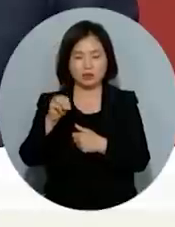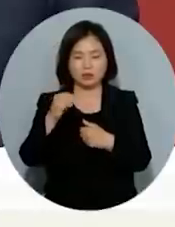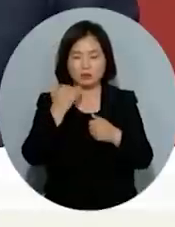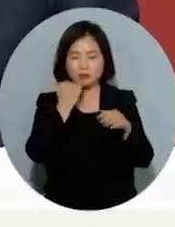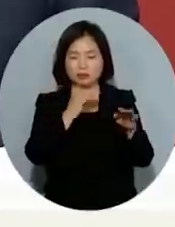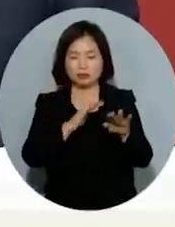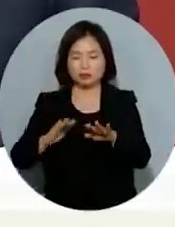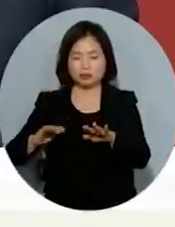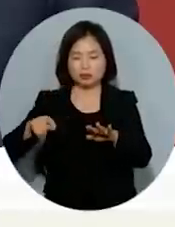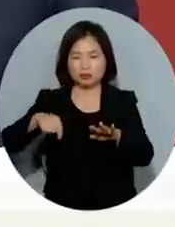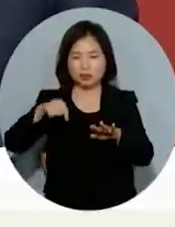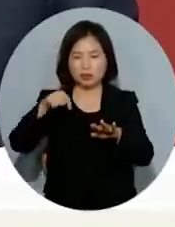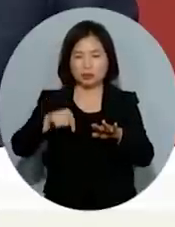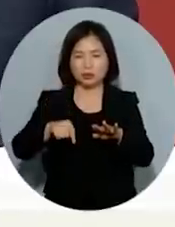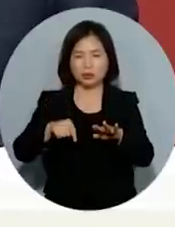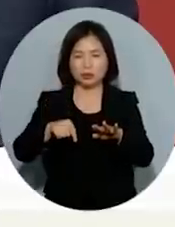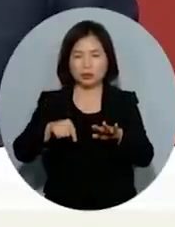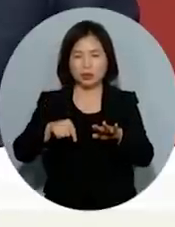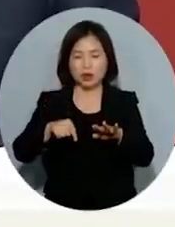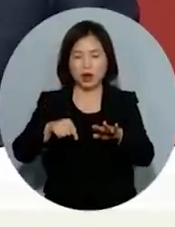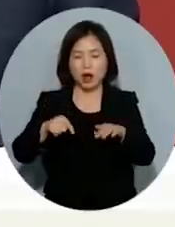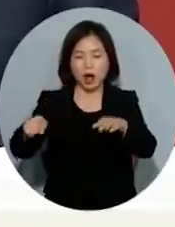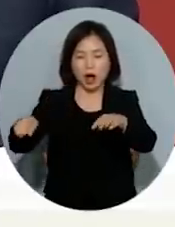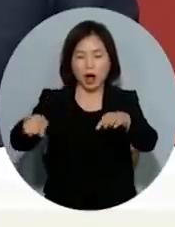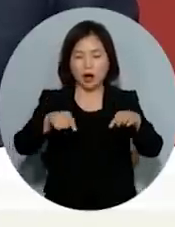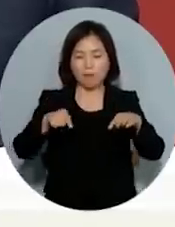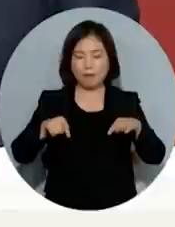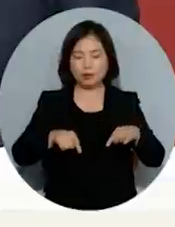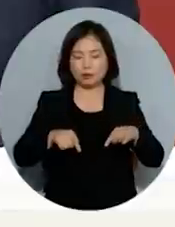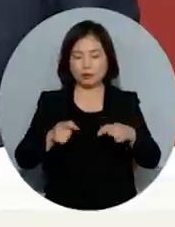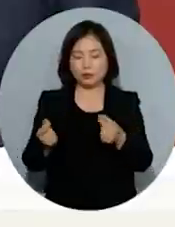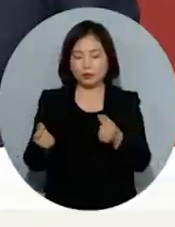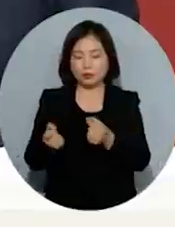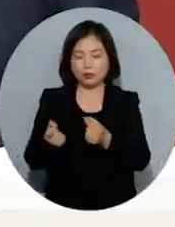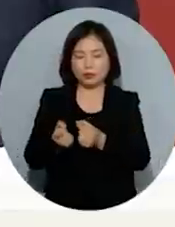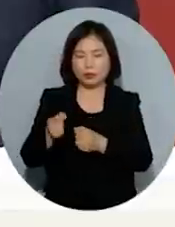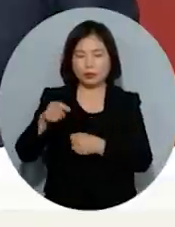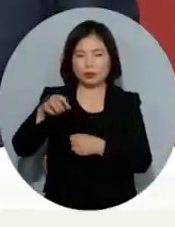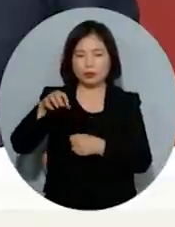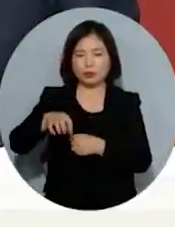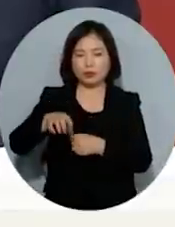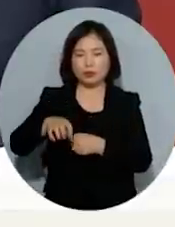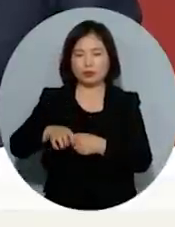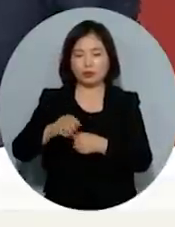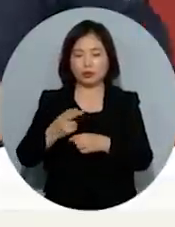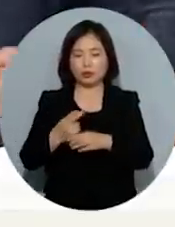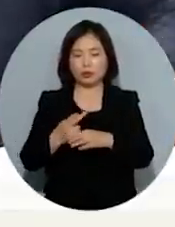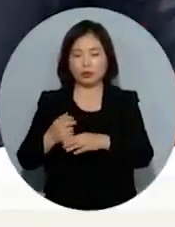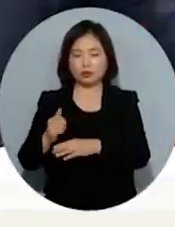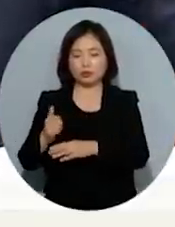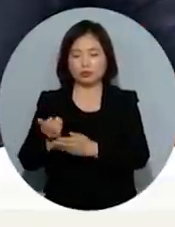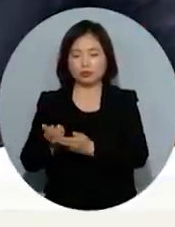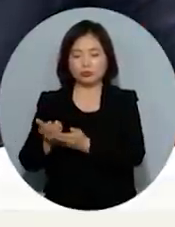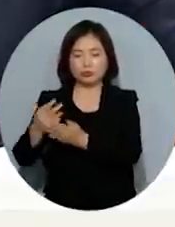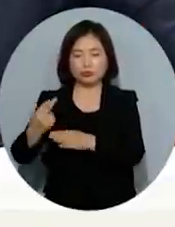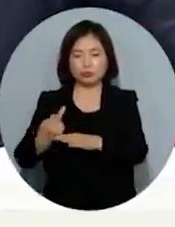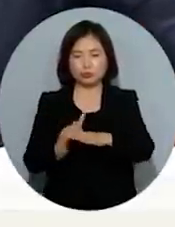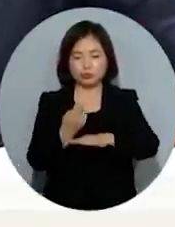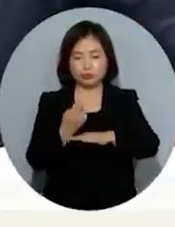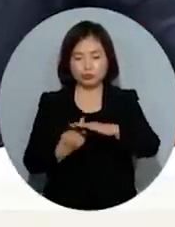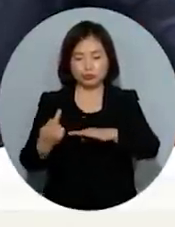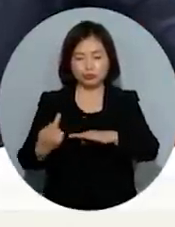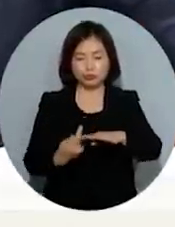이 저 한반도 그 인근에 주로 운항을 하게 하면서 북한에